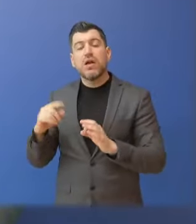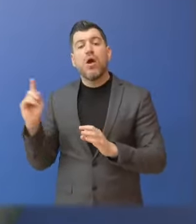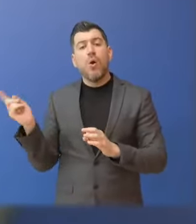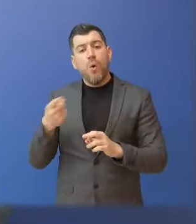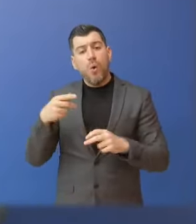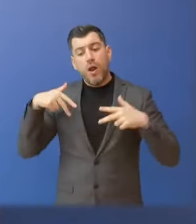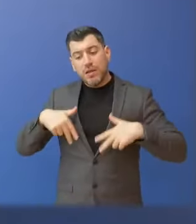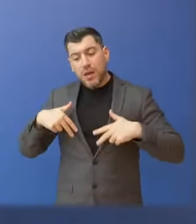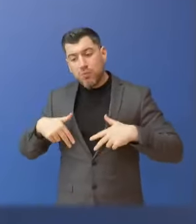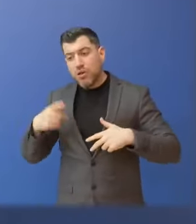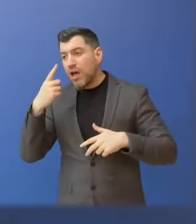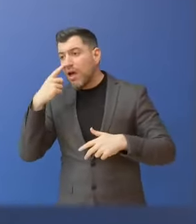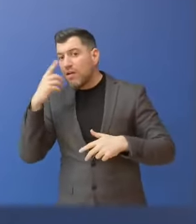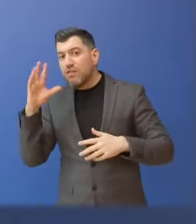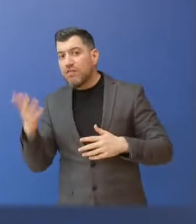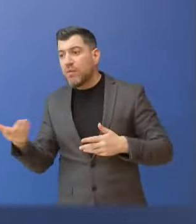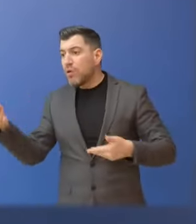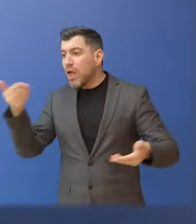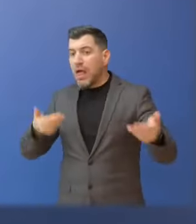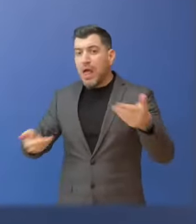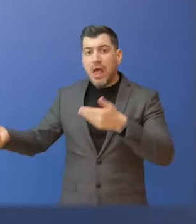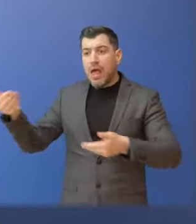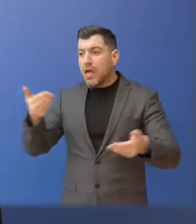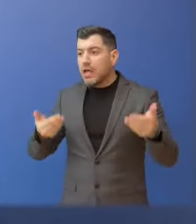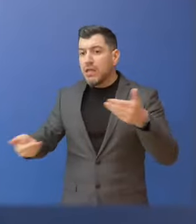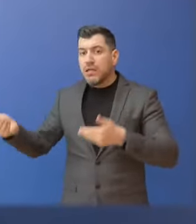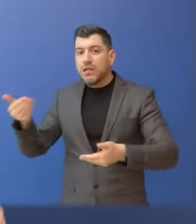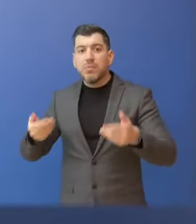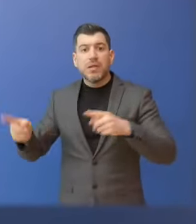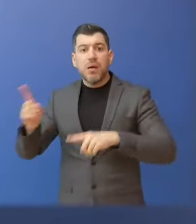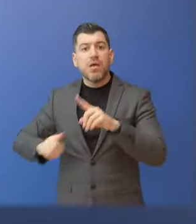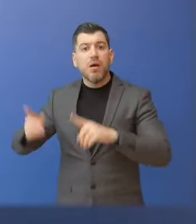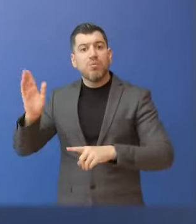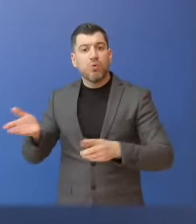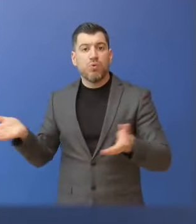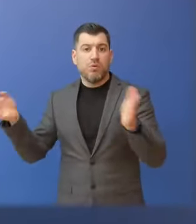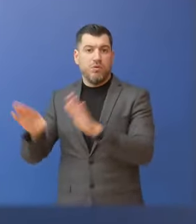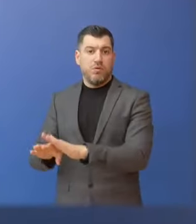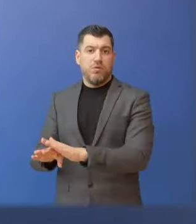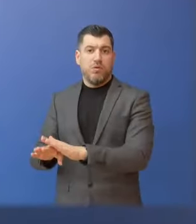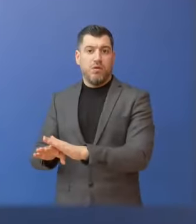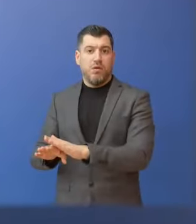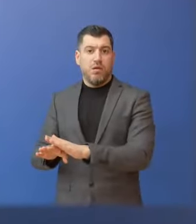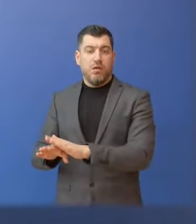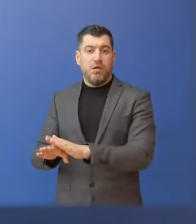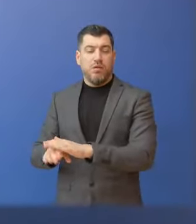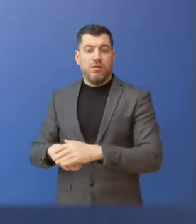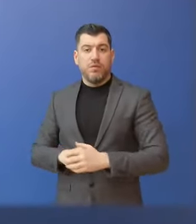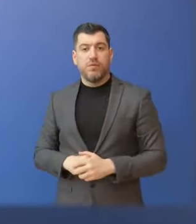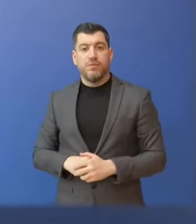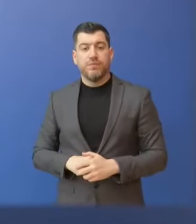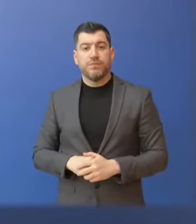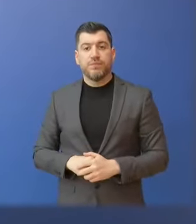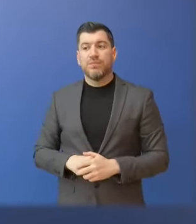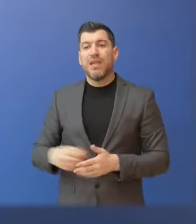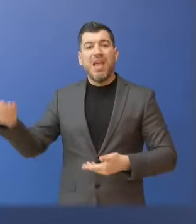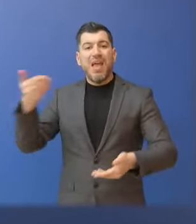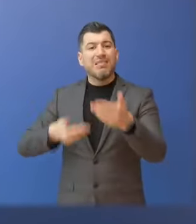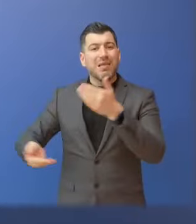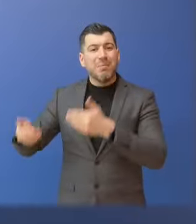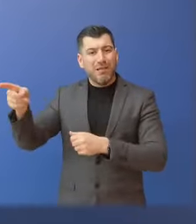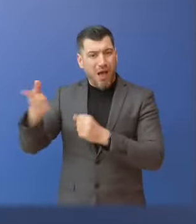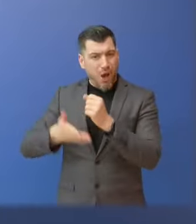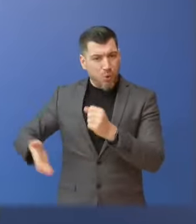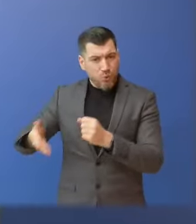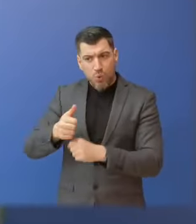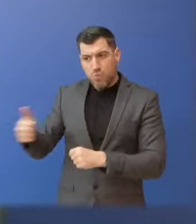αυτά δεν αφού αφορούν μόνο το υπουργείο αγροτικής ανάπτυξης είναι αρμοδιότητες πολλών υπουργείων περιβάλλοντος και ενέργειας